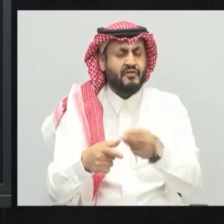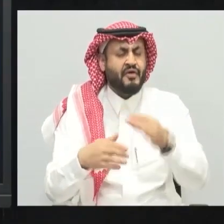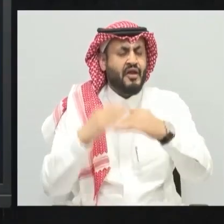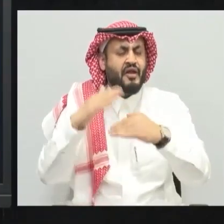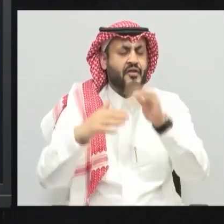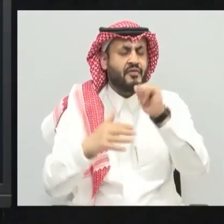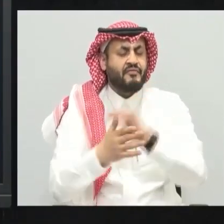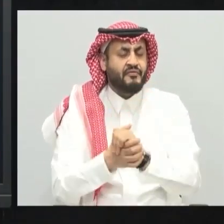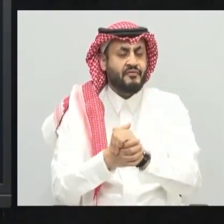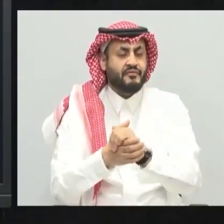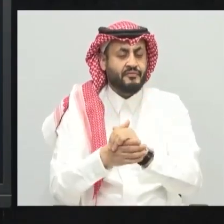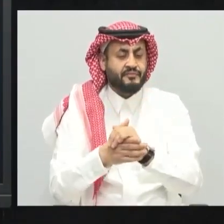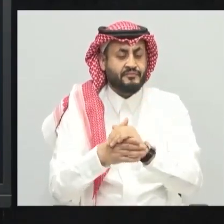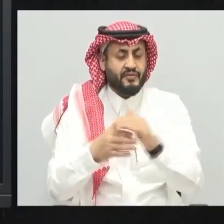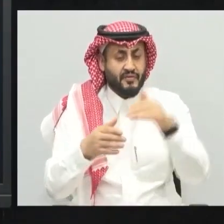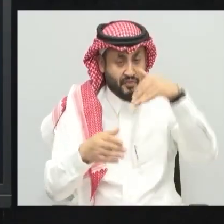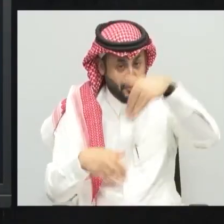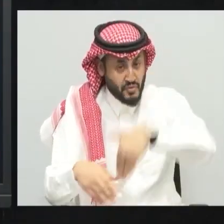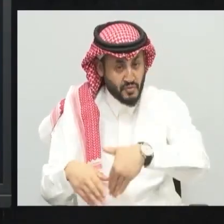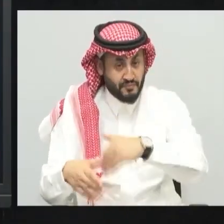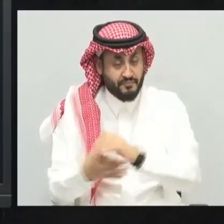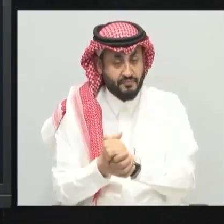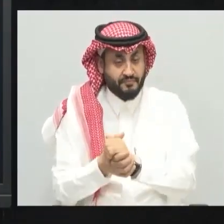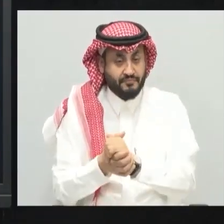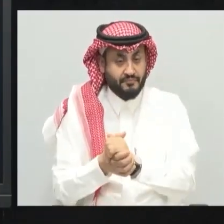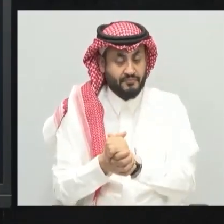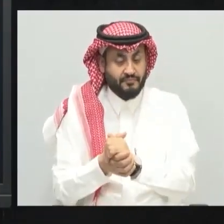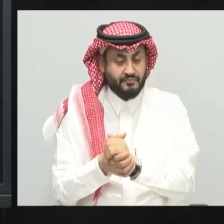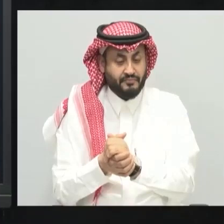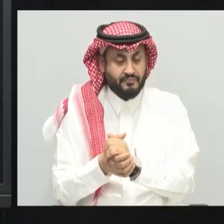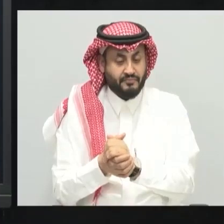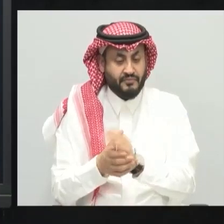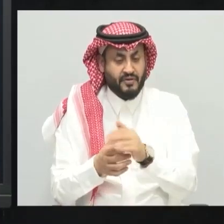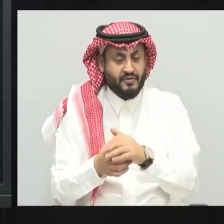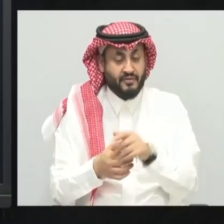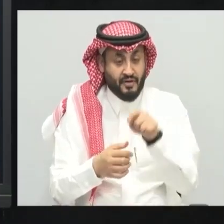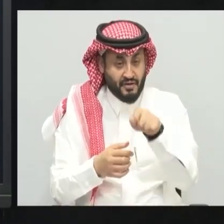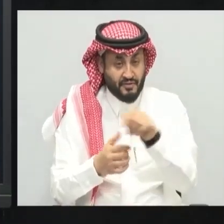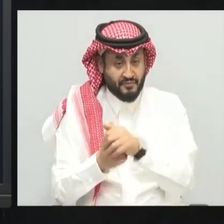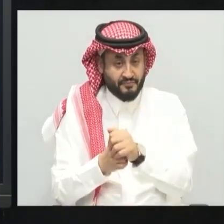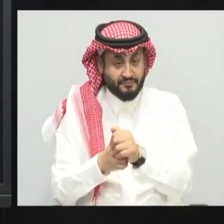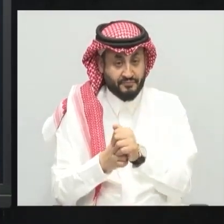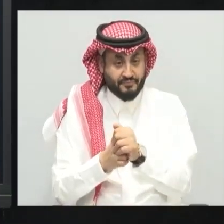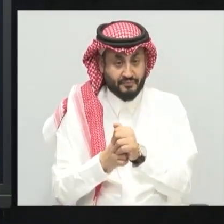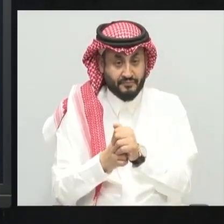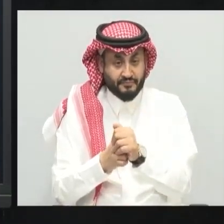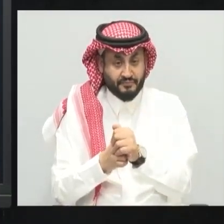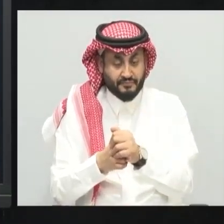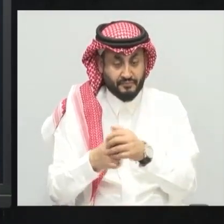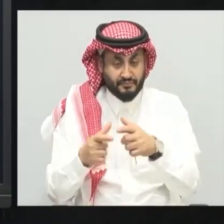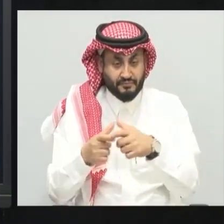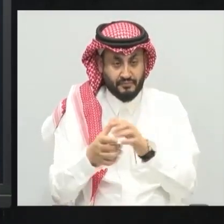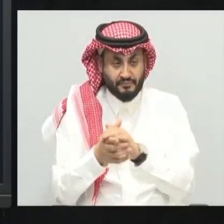ربما وتيره ثم بعد ذلك نزول فان ذلك لا شك انه نقول هنا هنا هنا